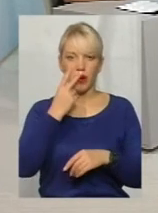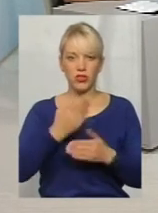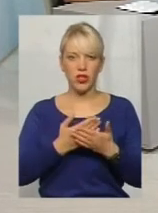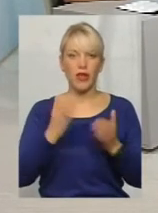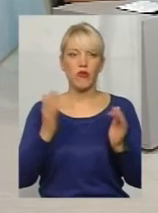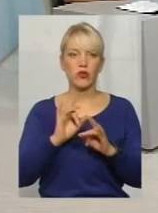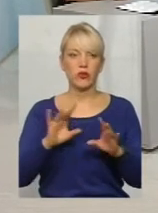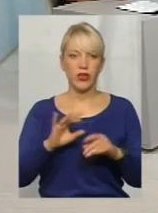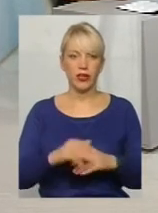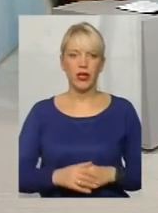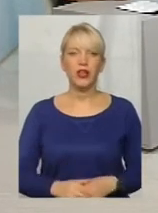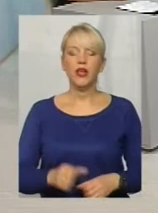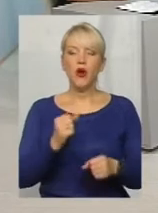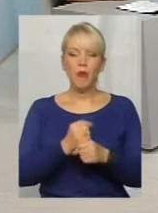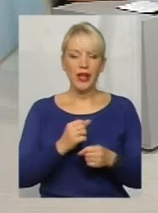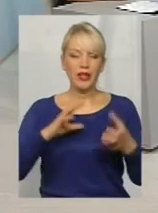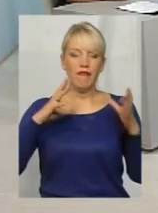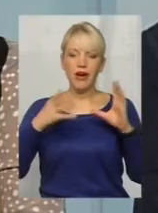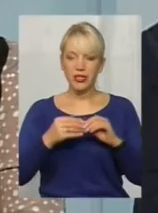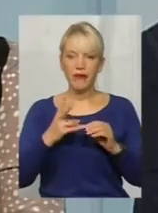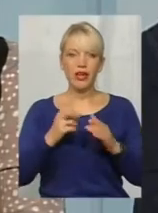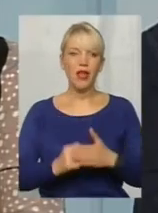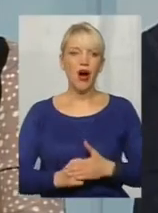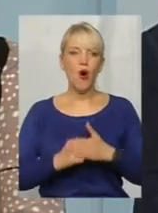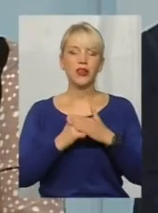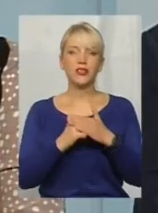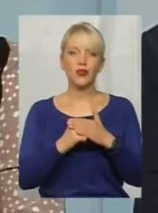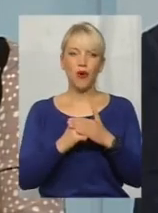розумієте, зробити висновки на основі